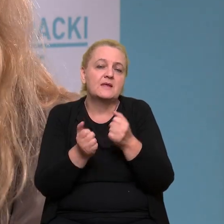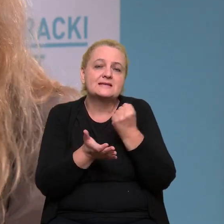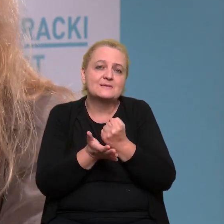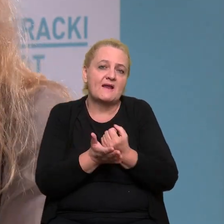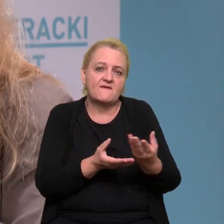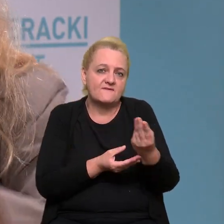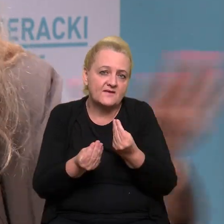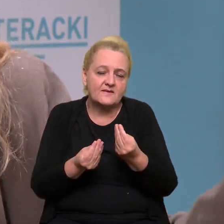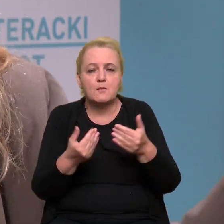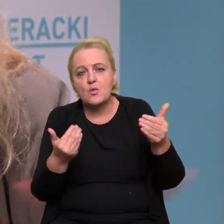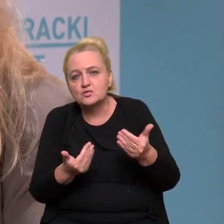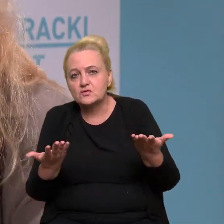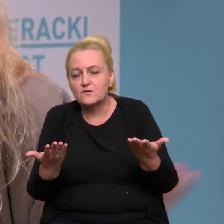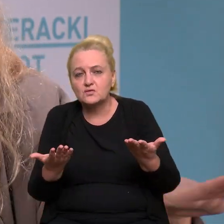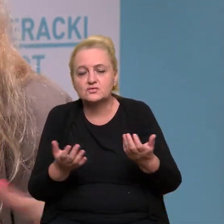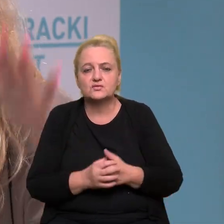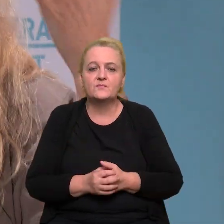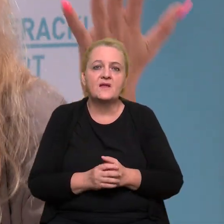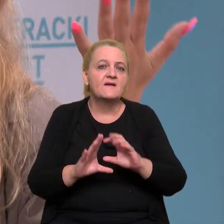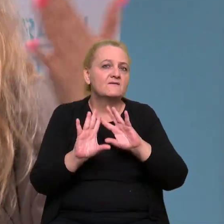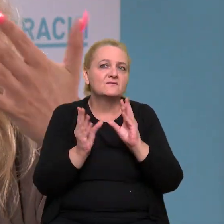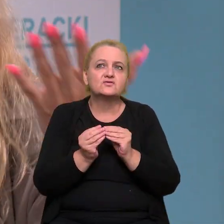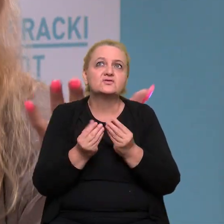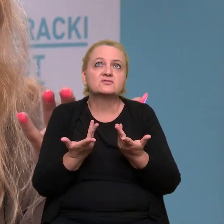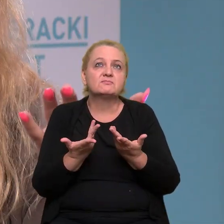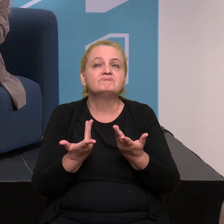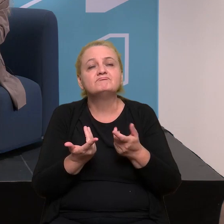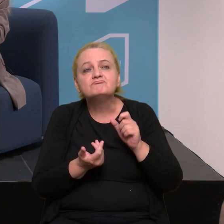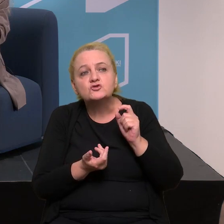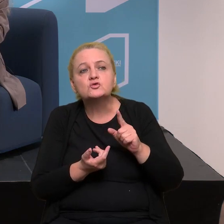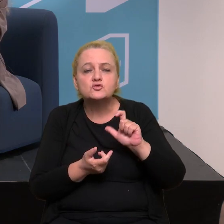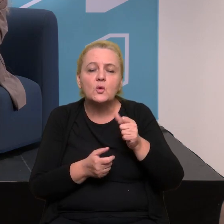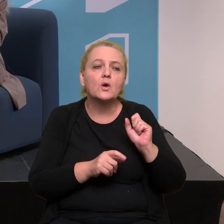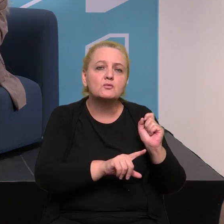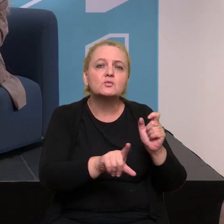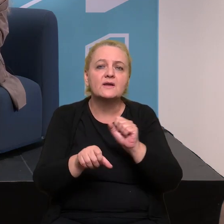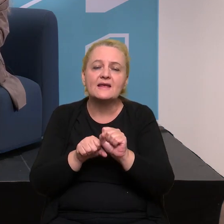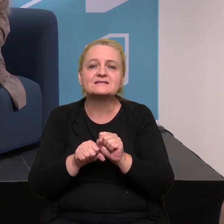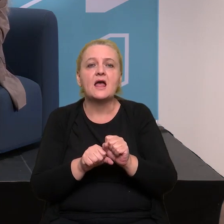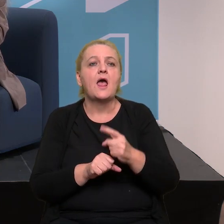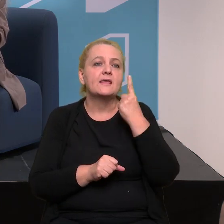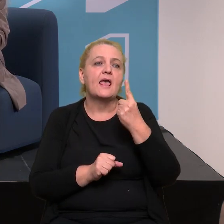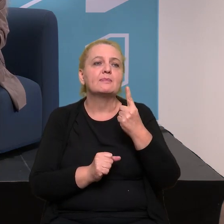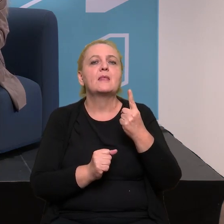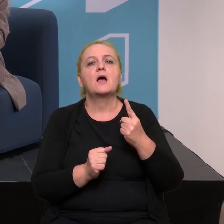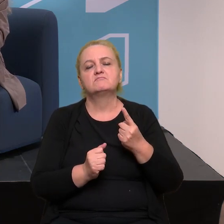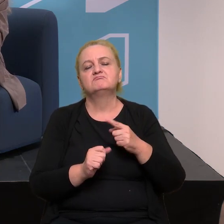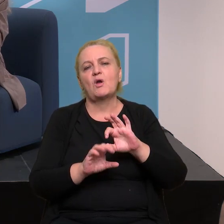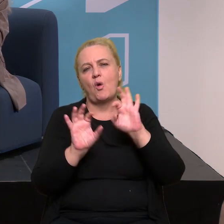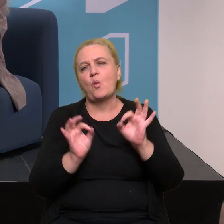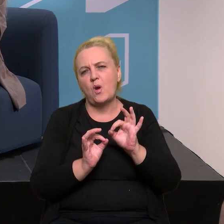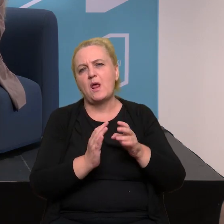sprawach finansowych i możliwościach. Wszystkie jednocześnie coś się dzieje, ale trudno ryczałtową ocenę tutaj